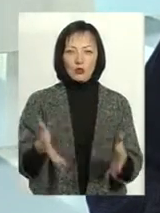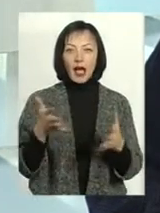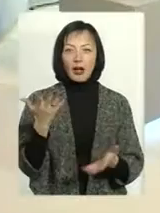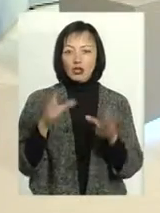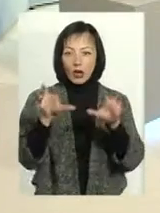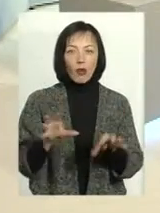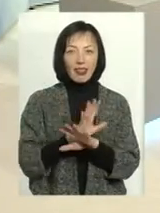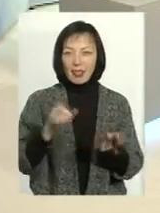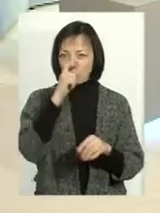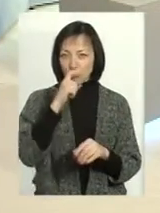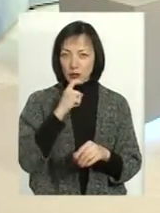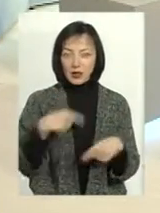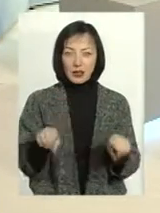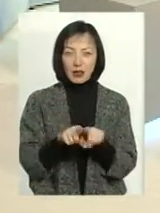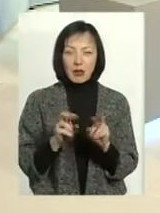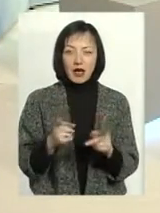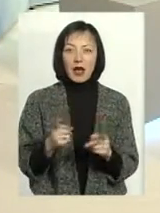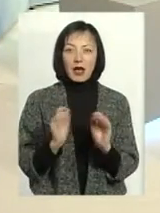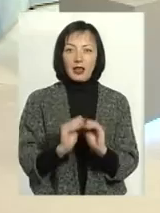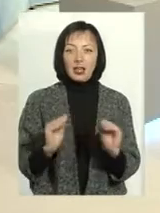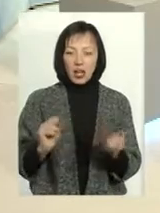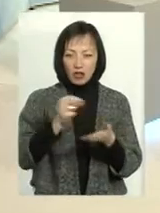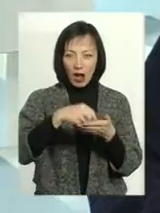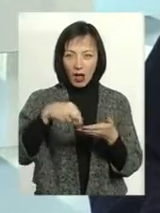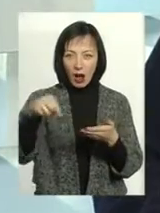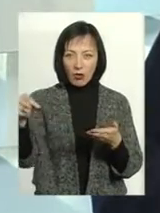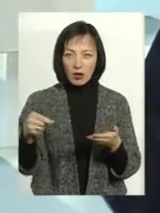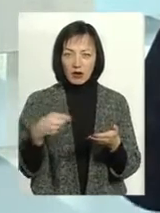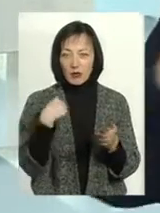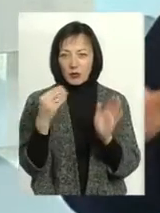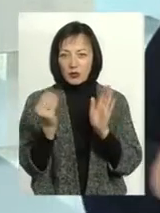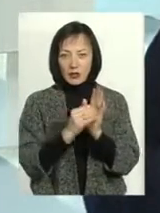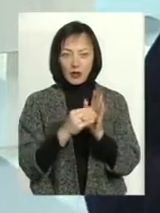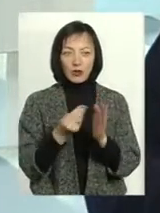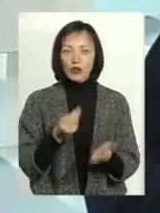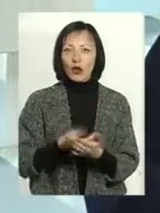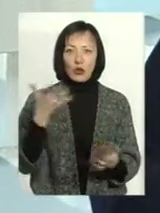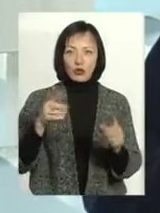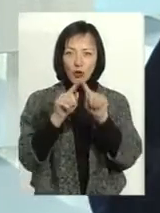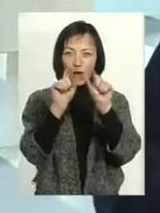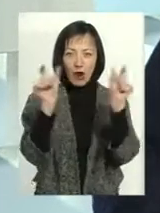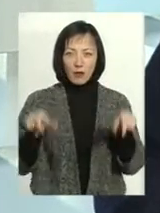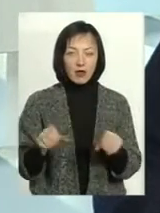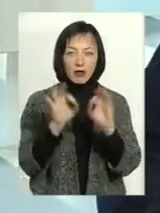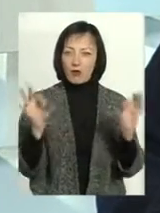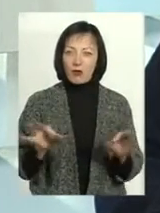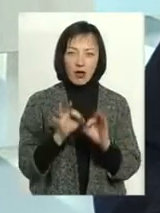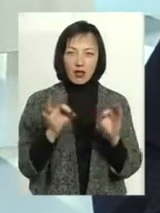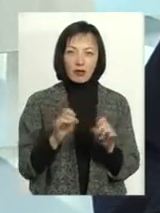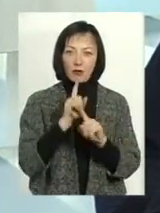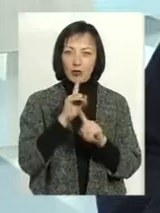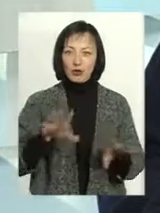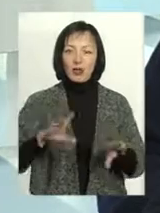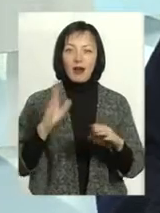закон не зрозумілий, це так само, як дитячі каракулі, які б ми не поставили в саму дорожчу рамку, вони ніколи не стануть витвором